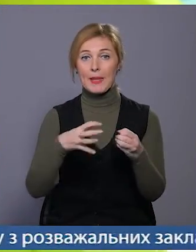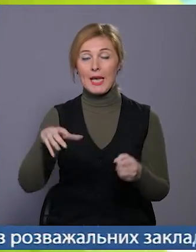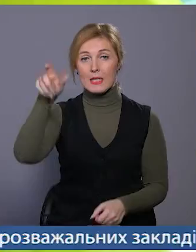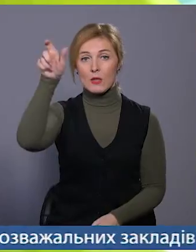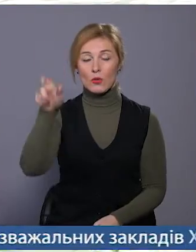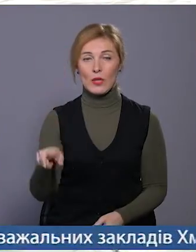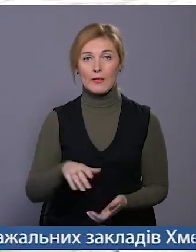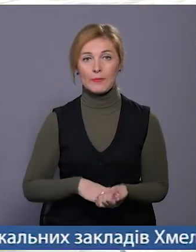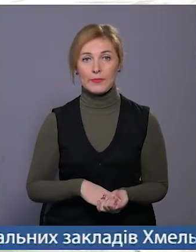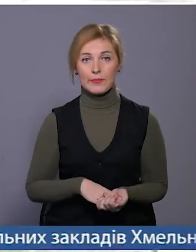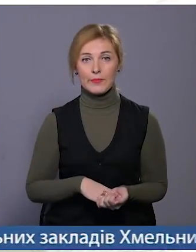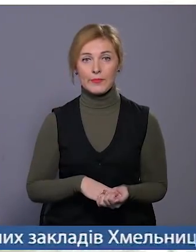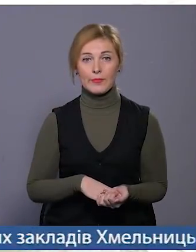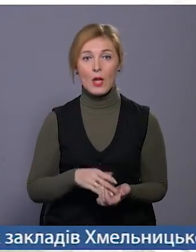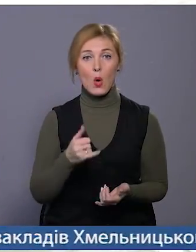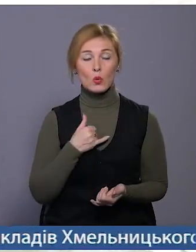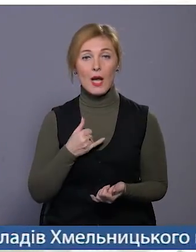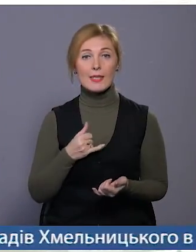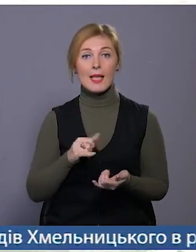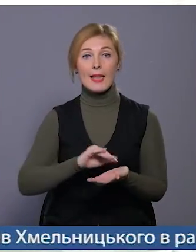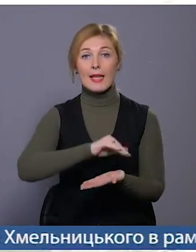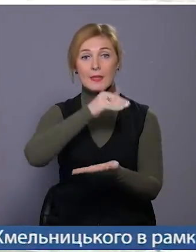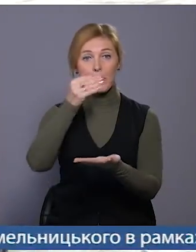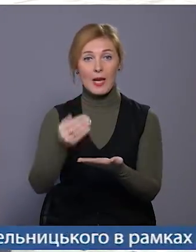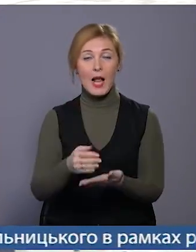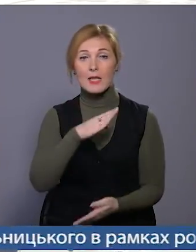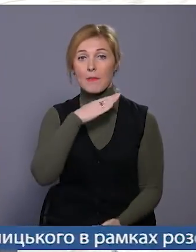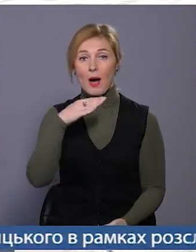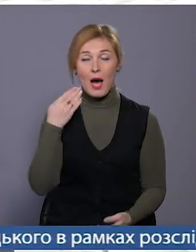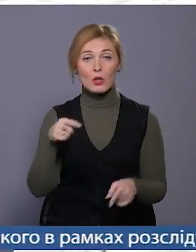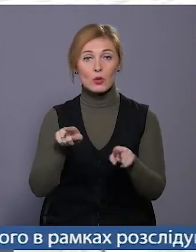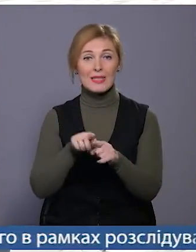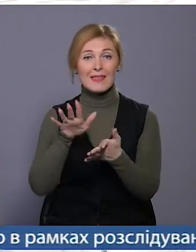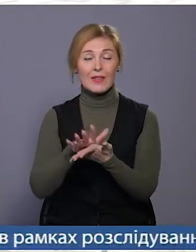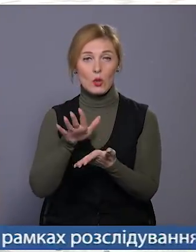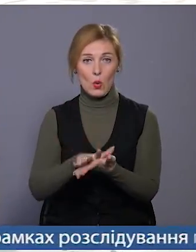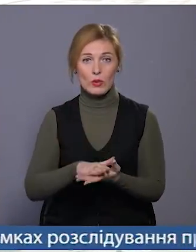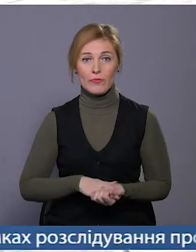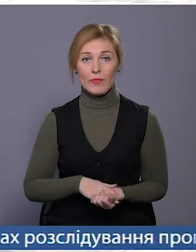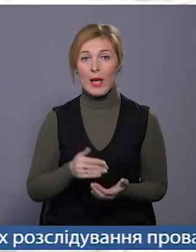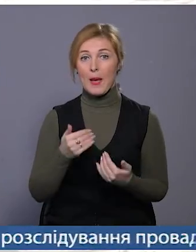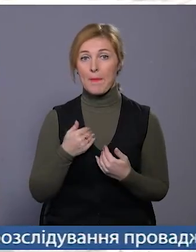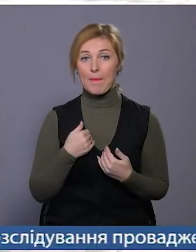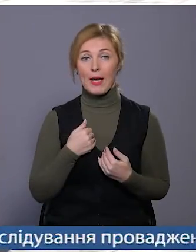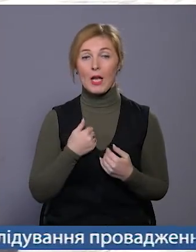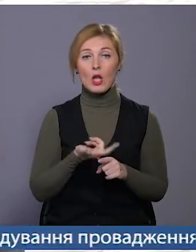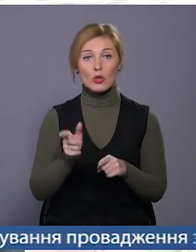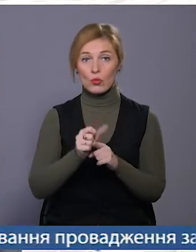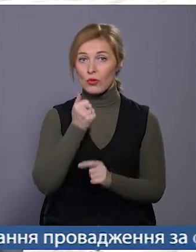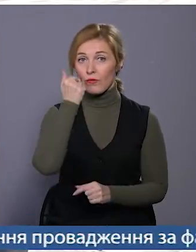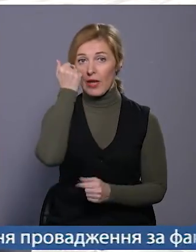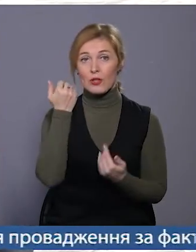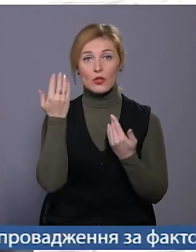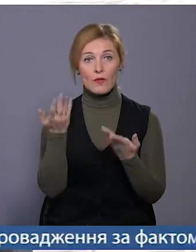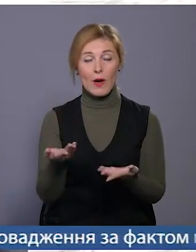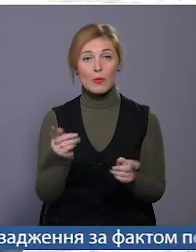15 людей. У нас назбиралося взагалі багато цих відходів. От тепер ми дуже вдячні вам, що ви